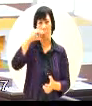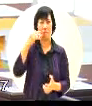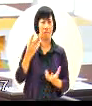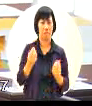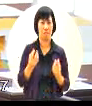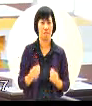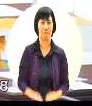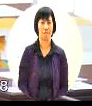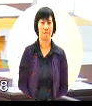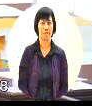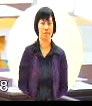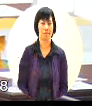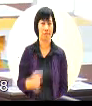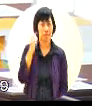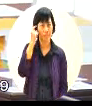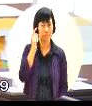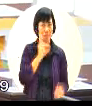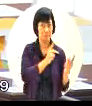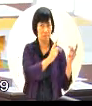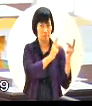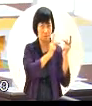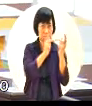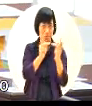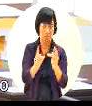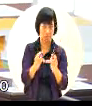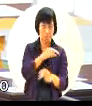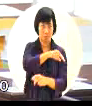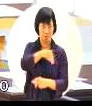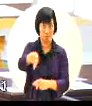吼来到遐，我希望讲会当。